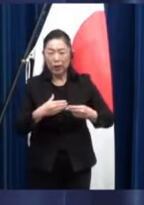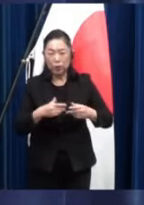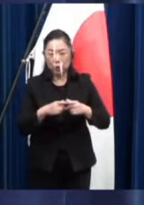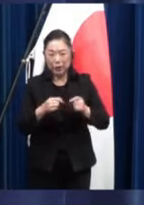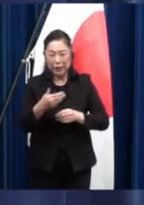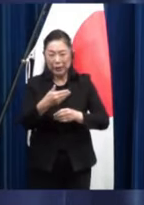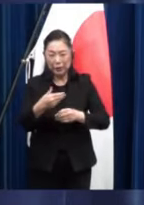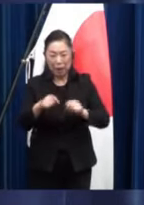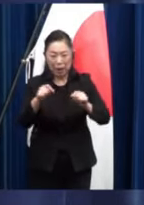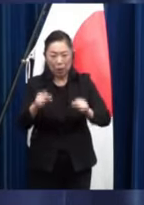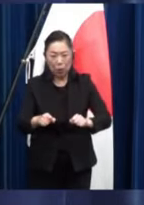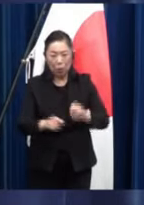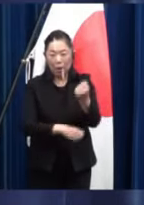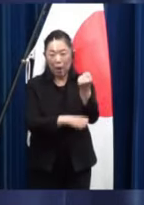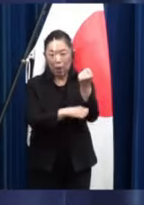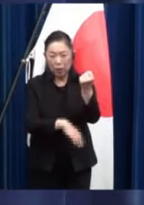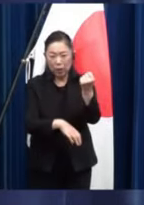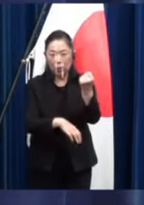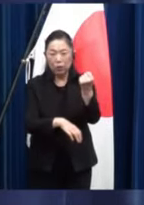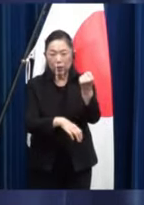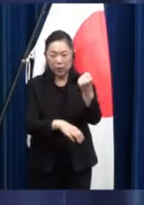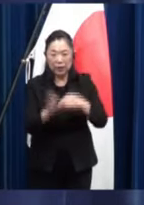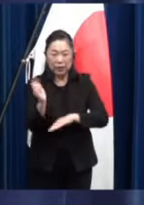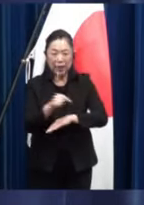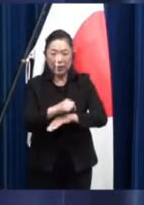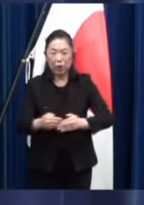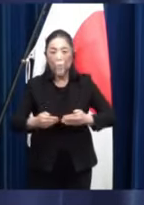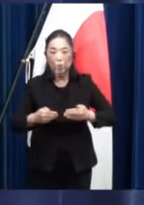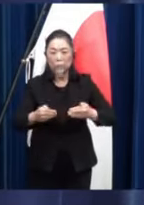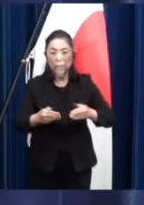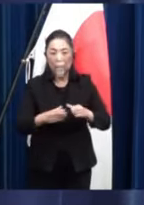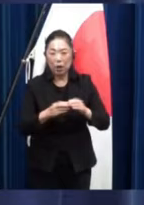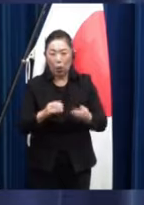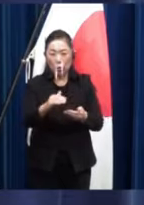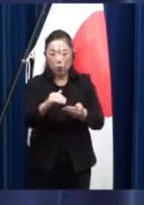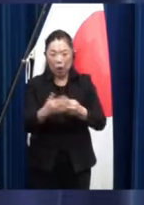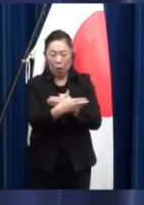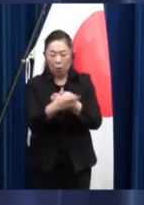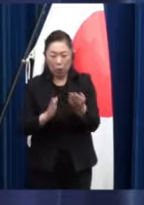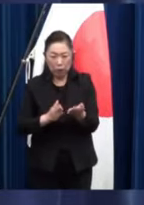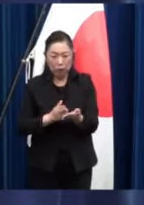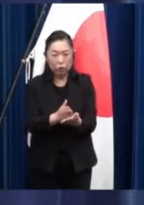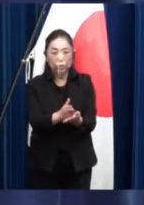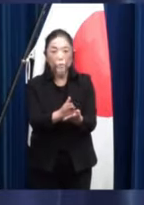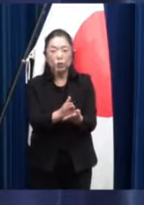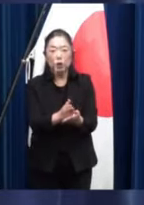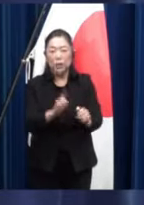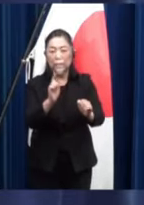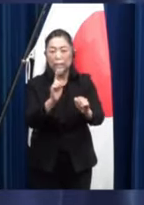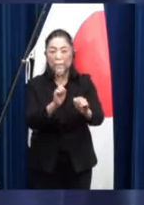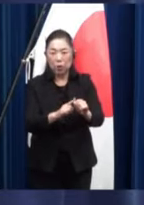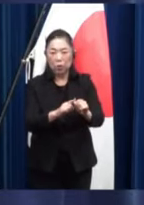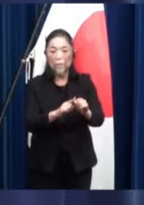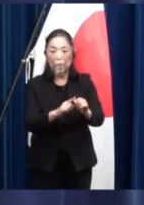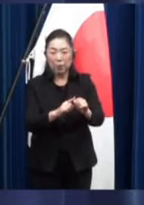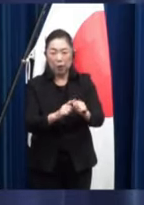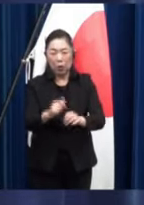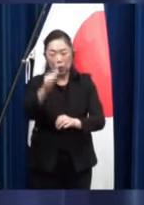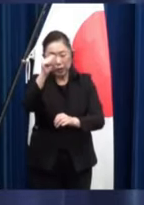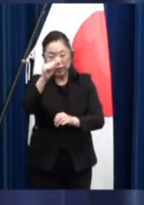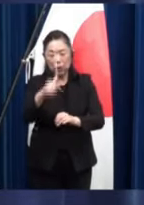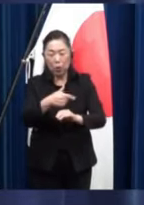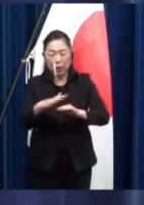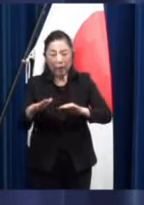した政策を展開していく考えです。国益を守り抜く、そのために自由で開かれたインド太平